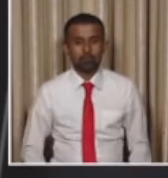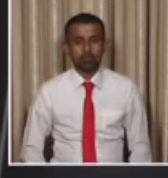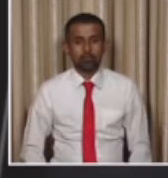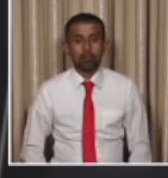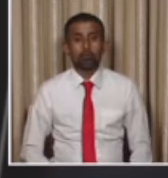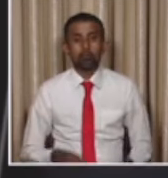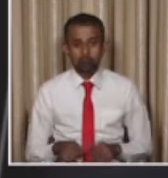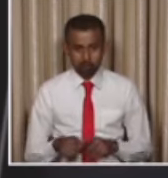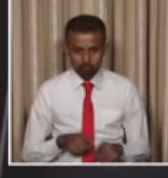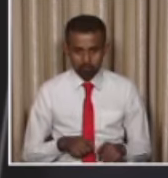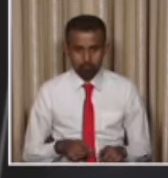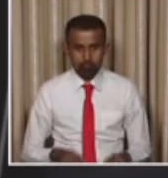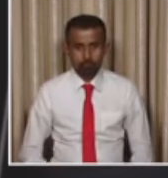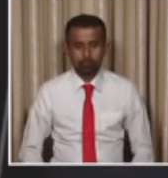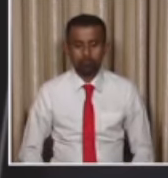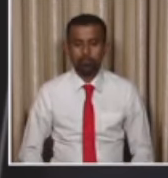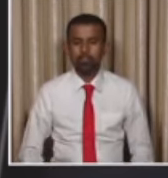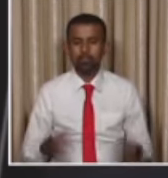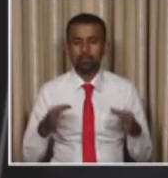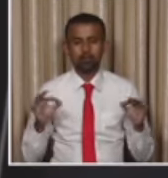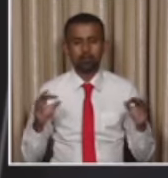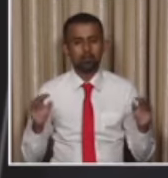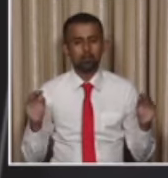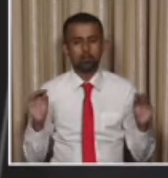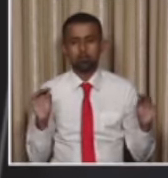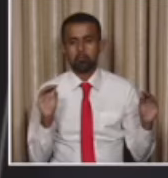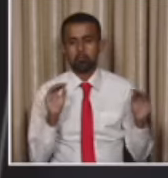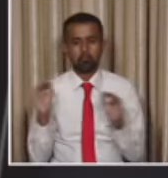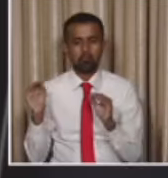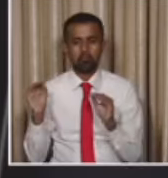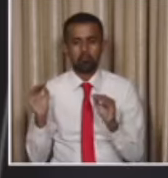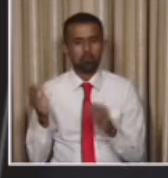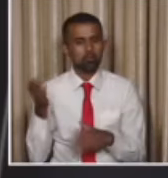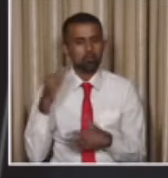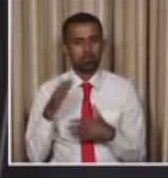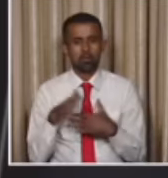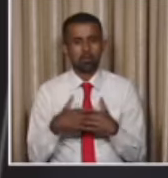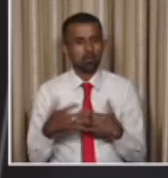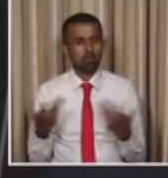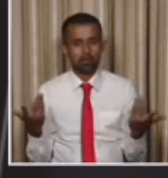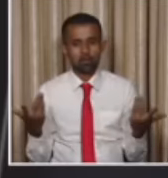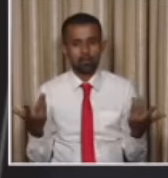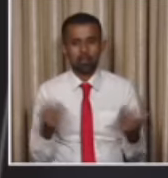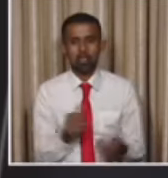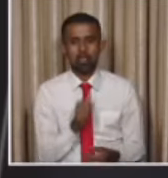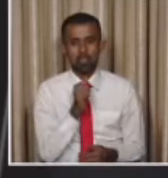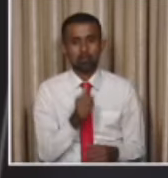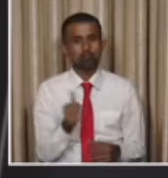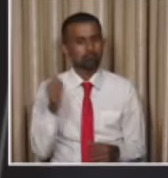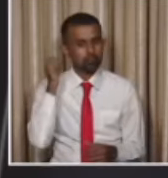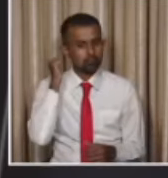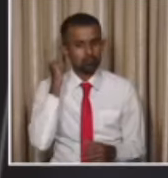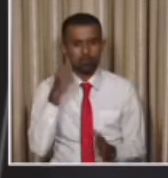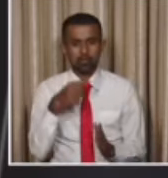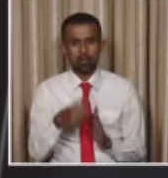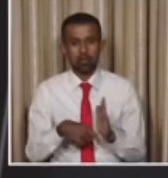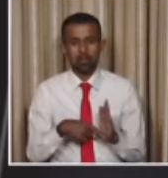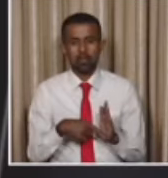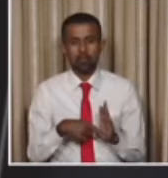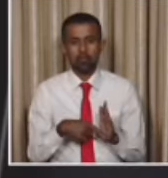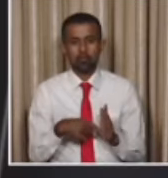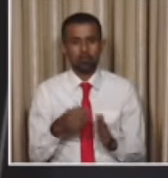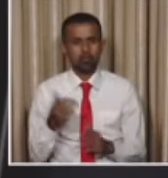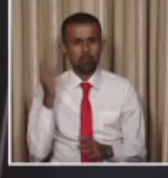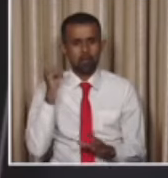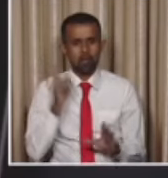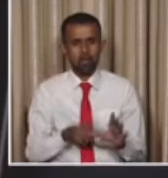මෙහෙම තත්ත්වයක් නිදාසින් පස්සේ කවදාක්වත් තිබිලා නැහැ. ඒක ඇත්ත. මීට ඉස්සෙල්ලා කවදාක්වත් නිදාසින් පස්සේ පහුගිය